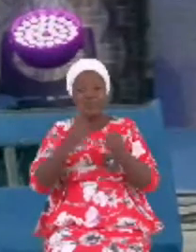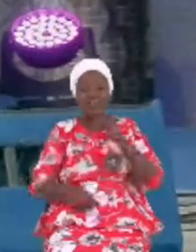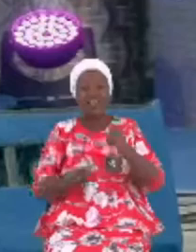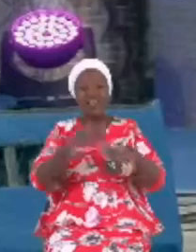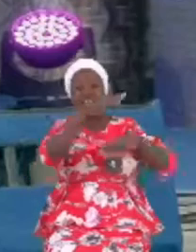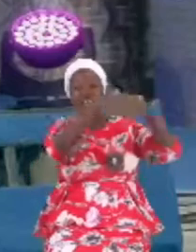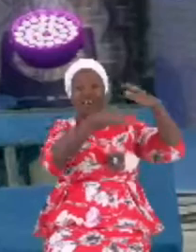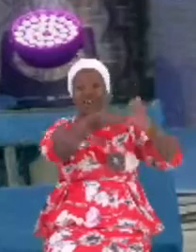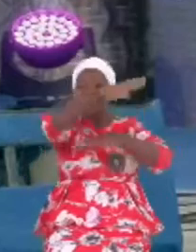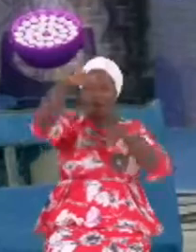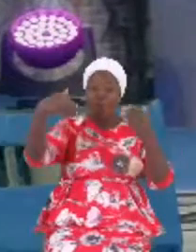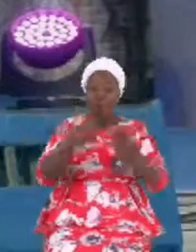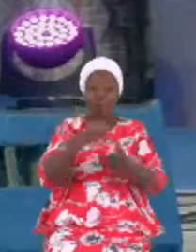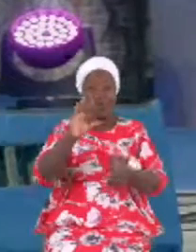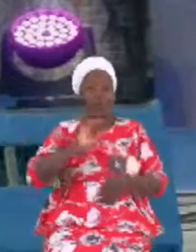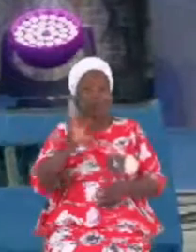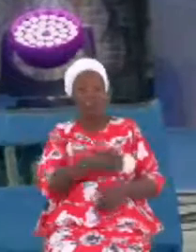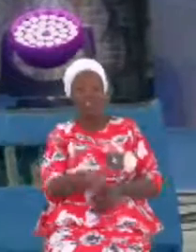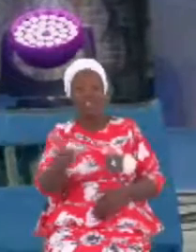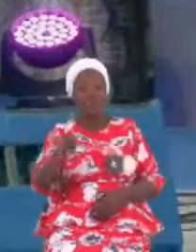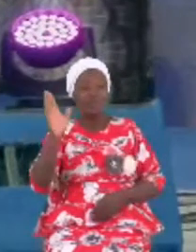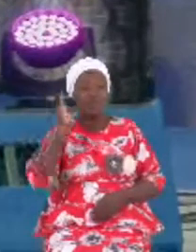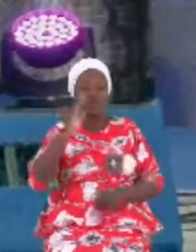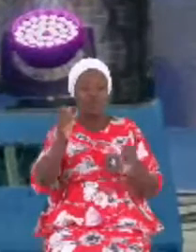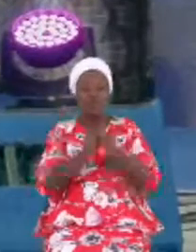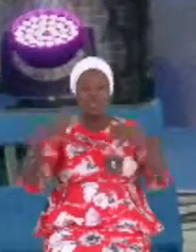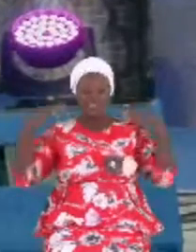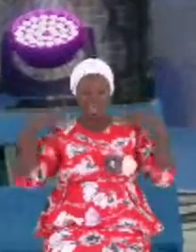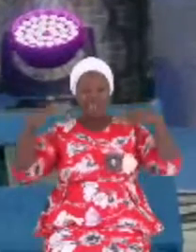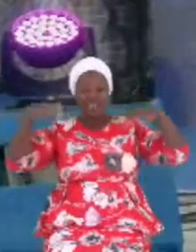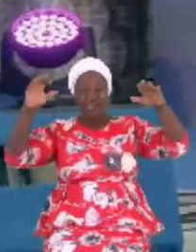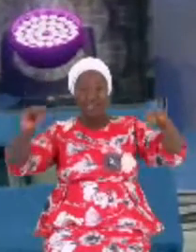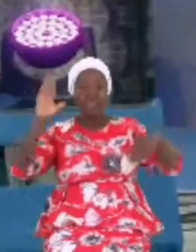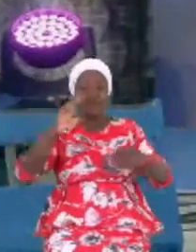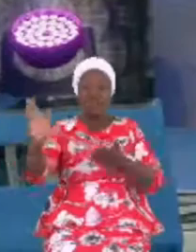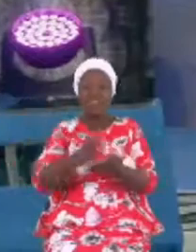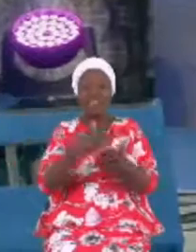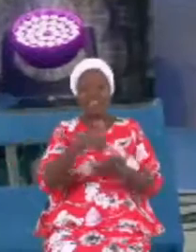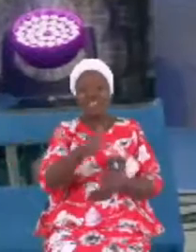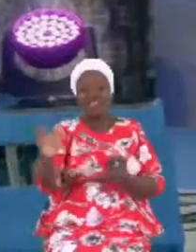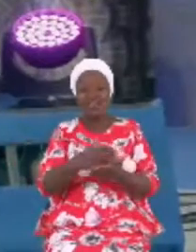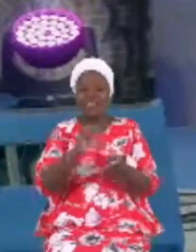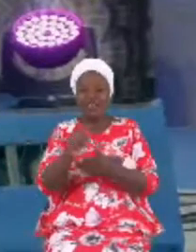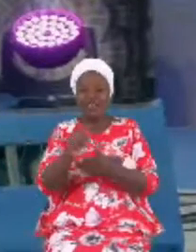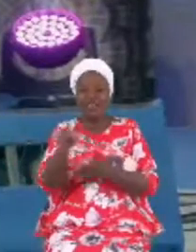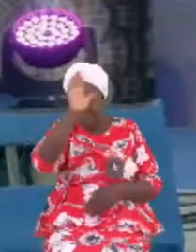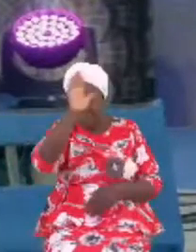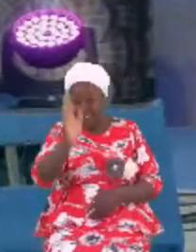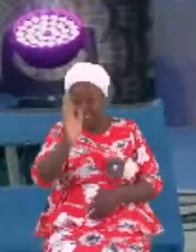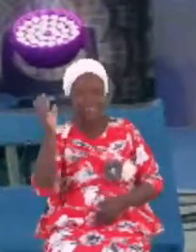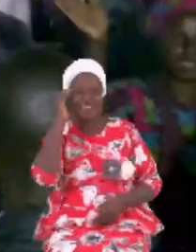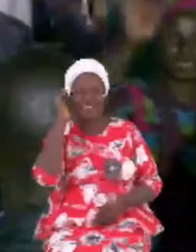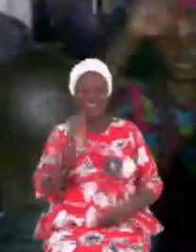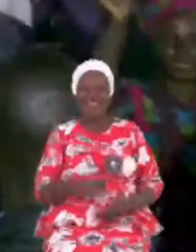génération, eux tous, avec les anges, ils chanteront le chant que tu n'as jamais